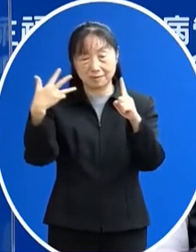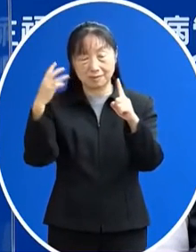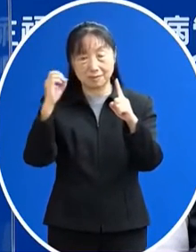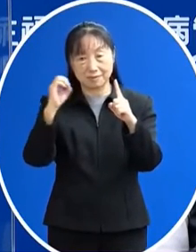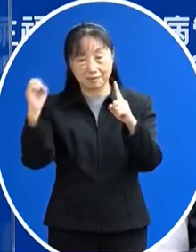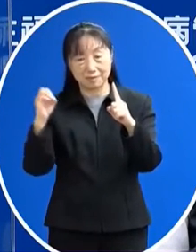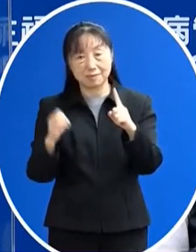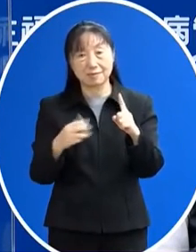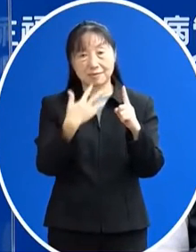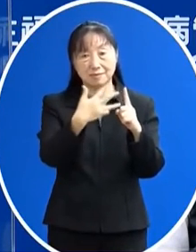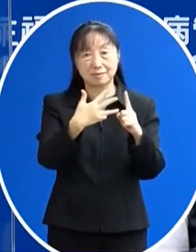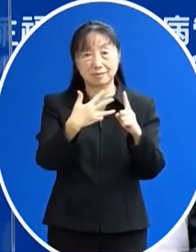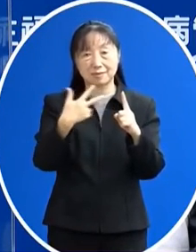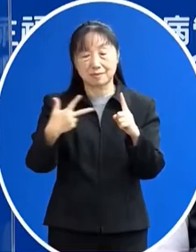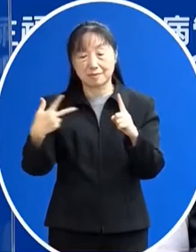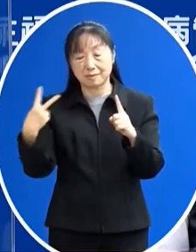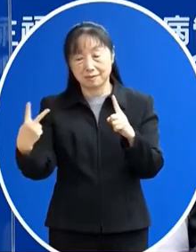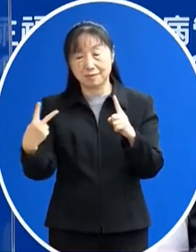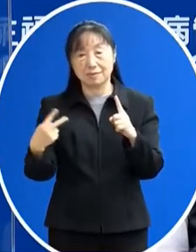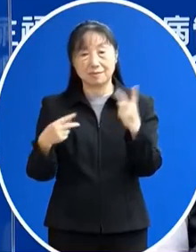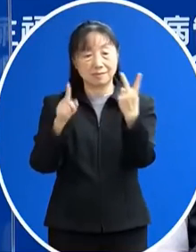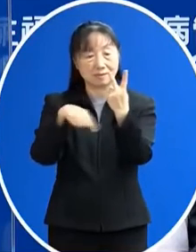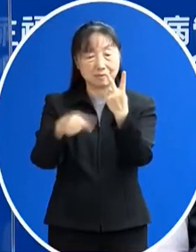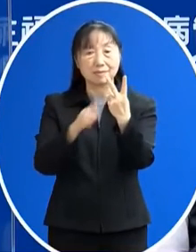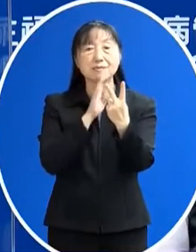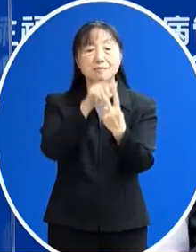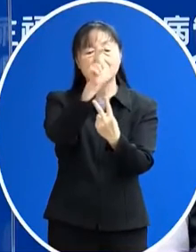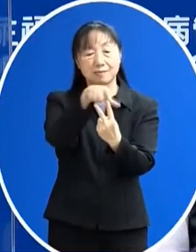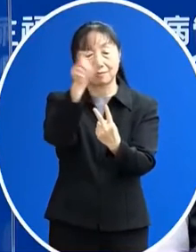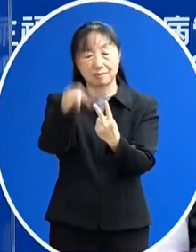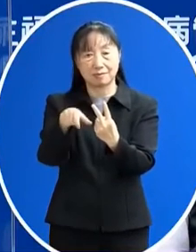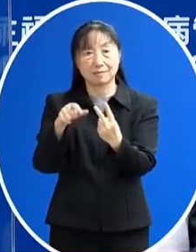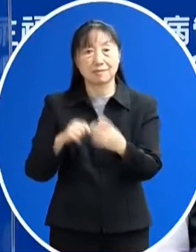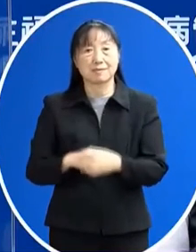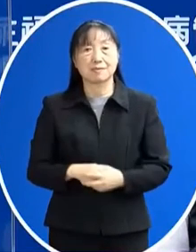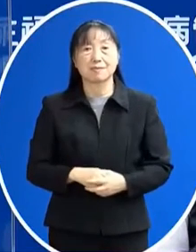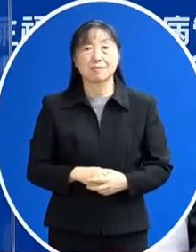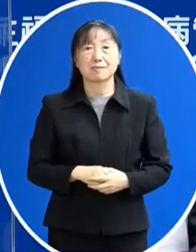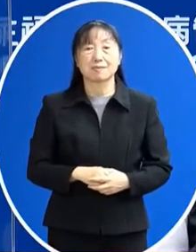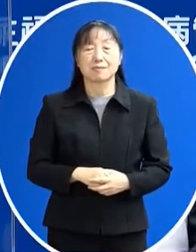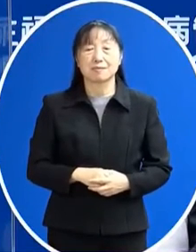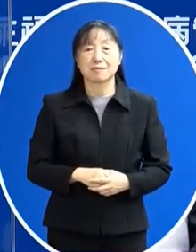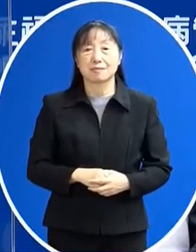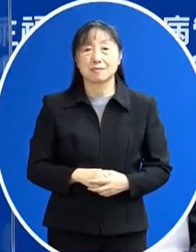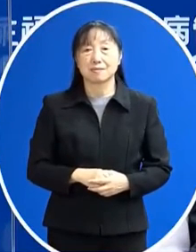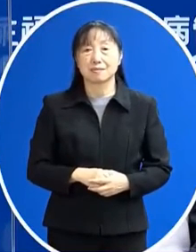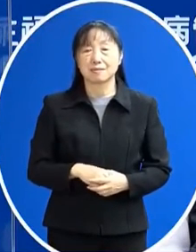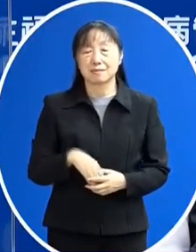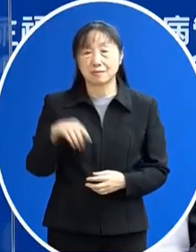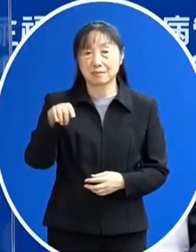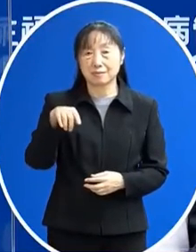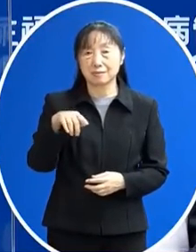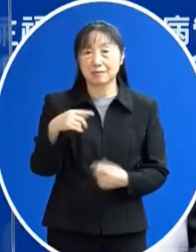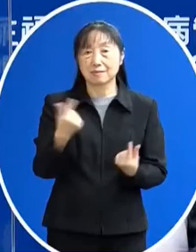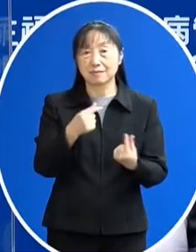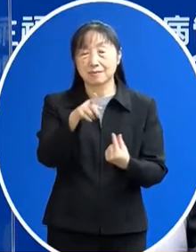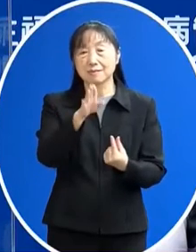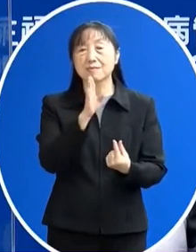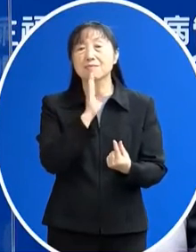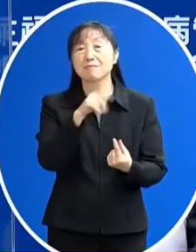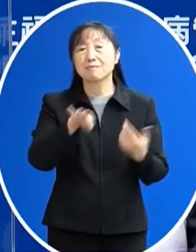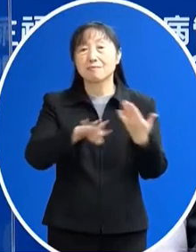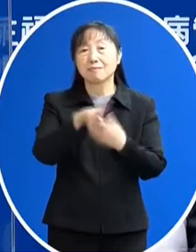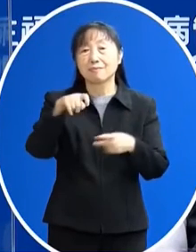18800跟18772这两位都是在都是一个是应该说大家讲嘉盛工程